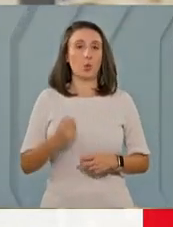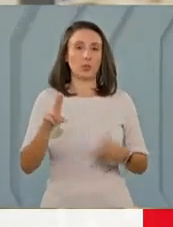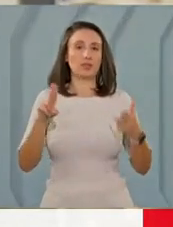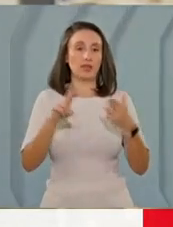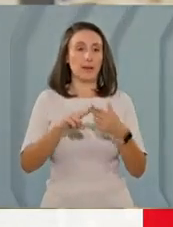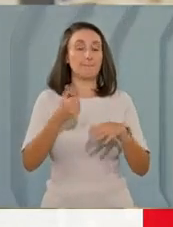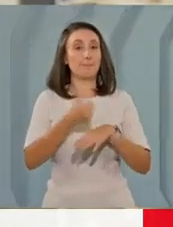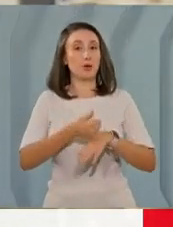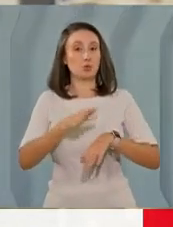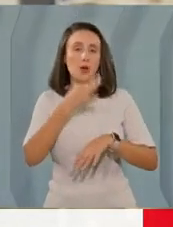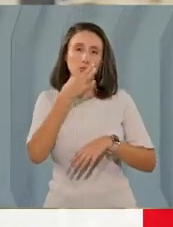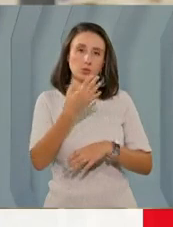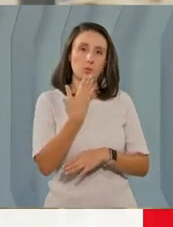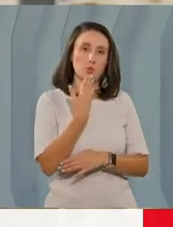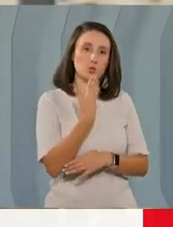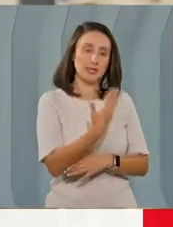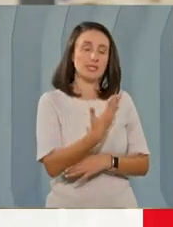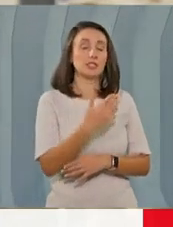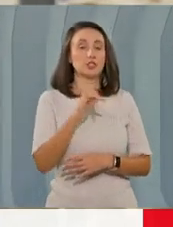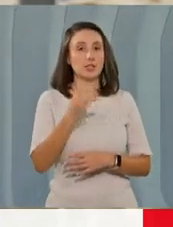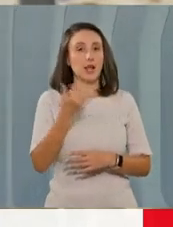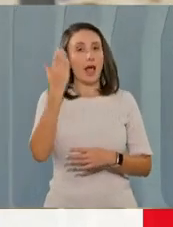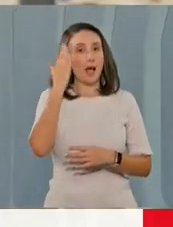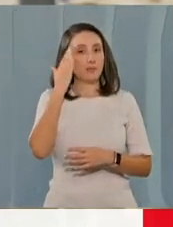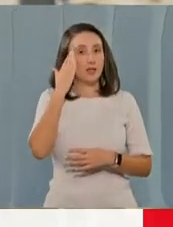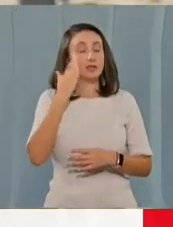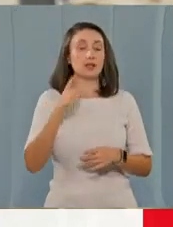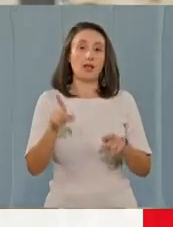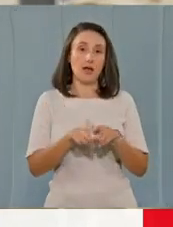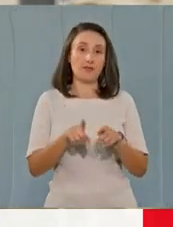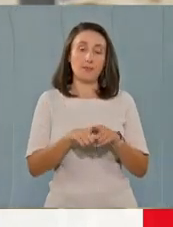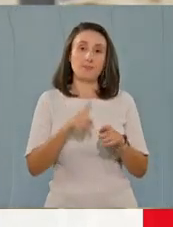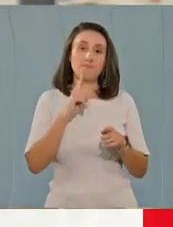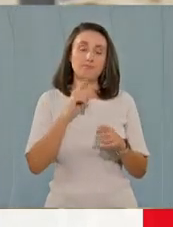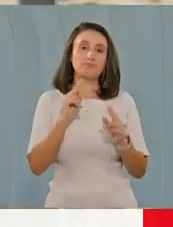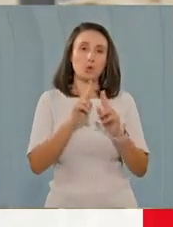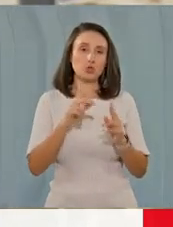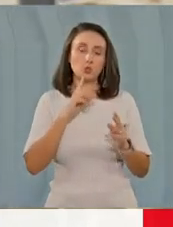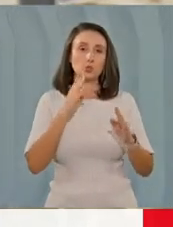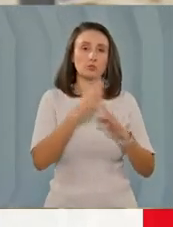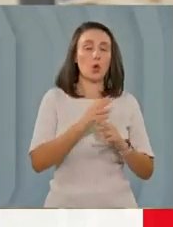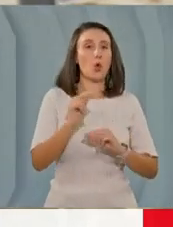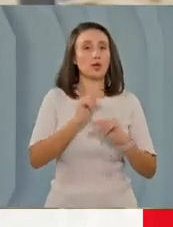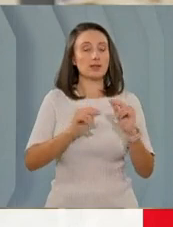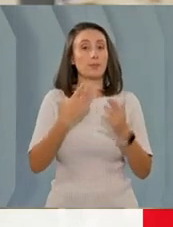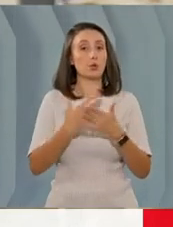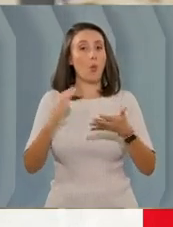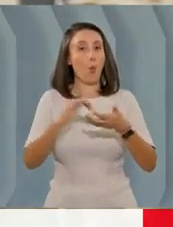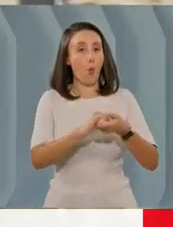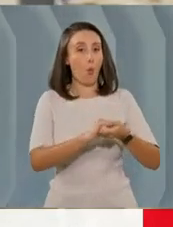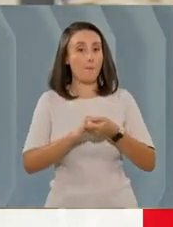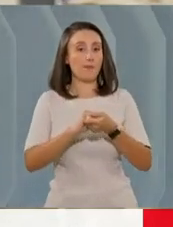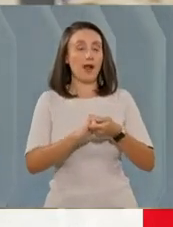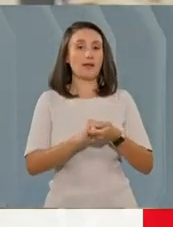reuniuni, prim-ministrul a ținut să le mulțumească și să le amintească totodată de procesul de aderare la Organizația pentru Cooperare și